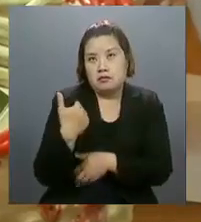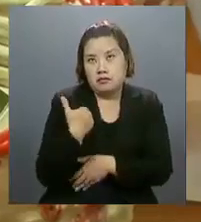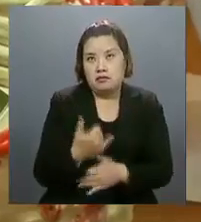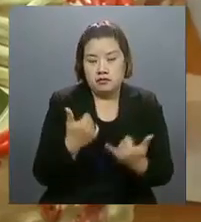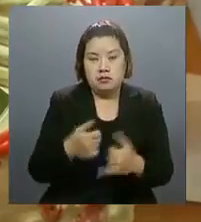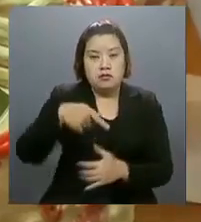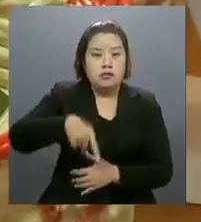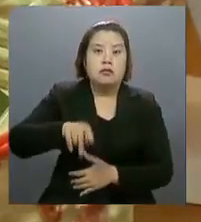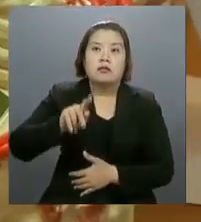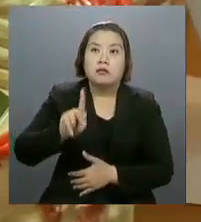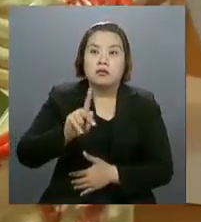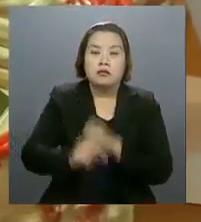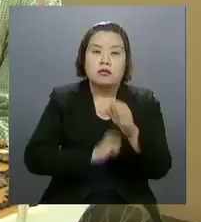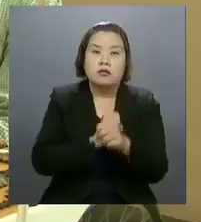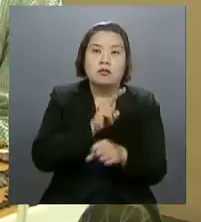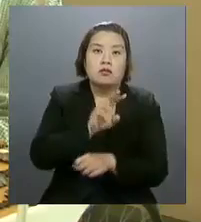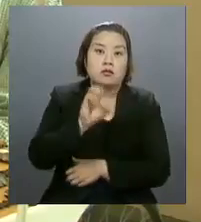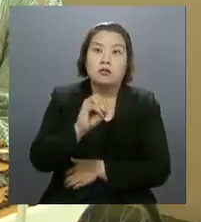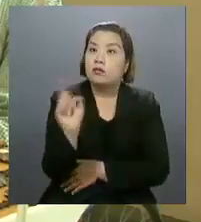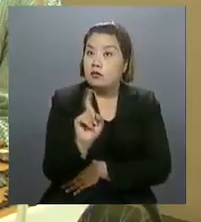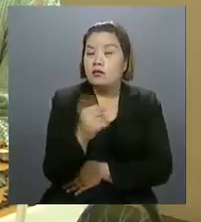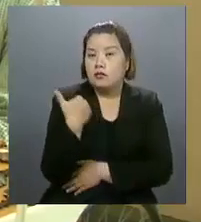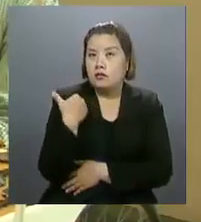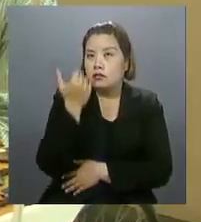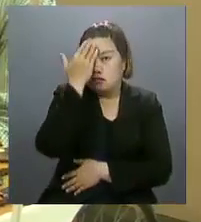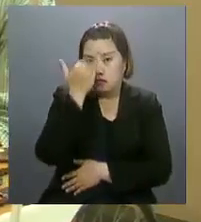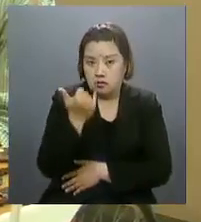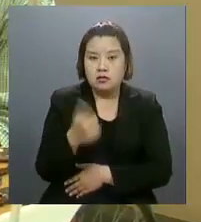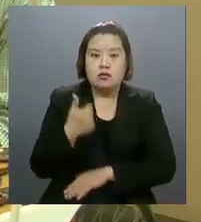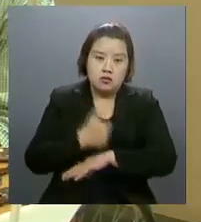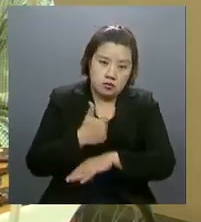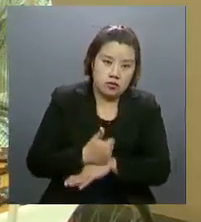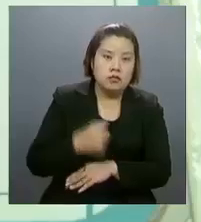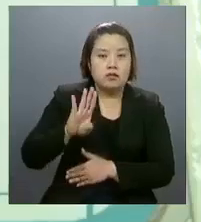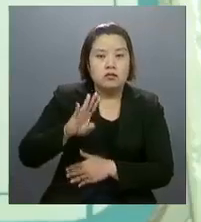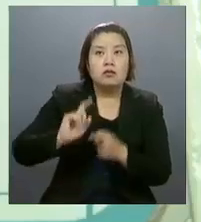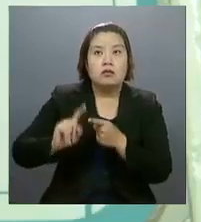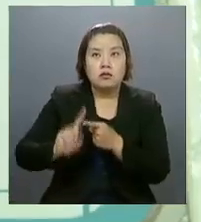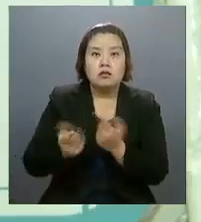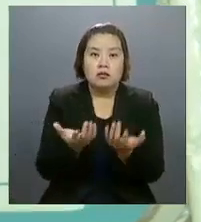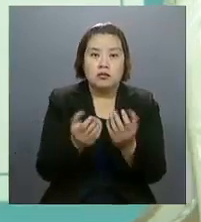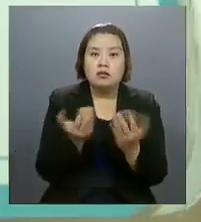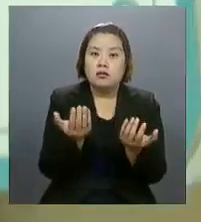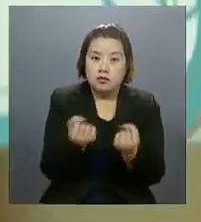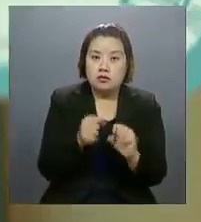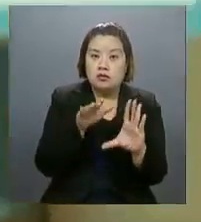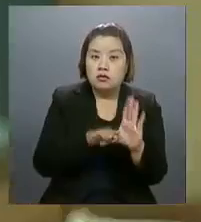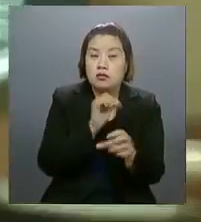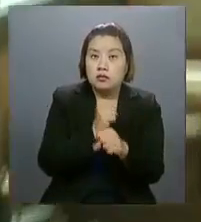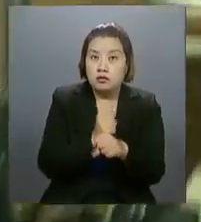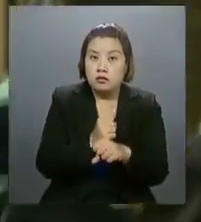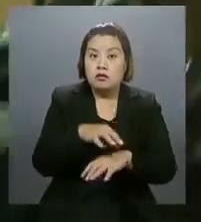ปี2550กำหนดให้นายจ้างสถานประกอบการรับคนพิการเข้าทำงานในอัตราส่วนลูกจ้าง100คน